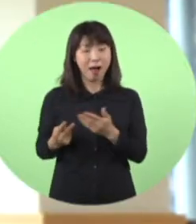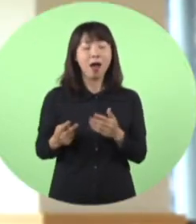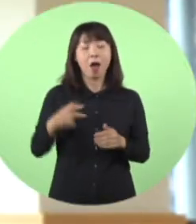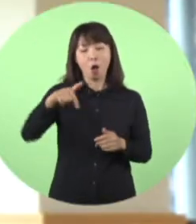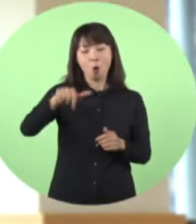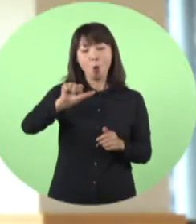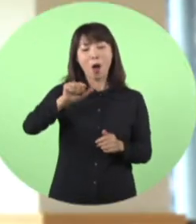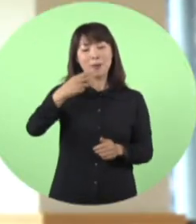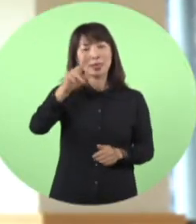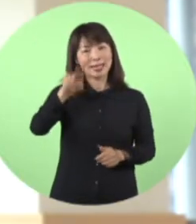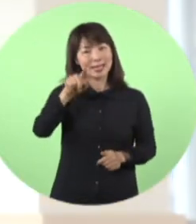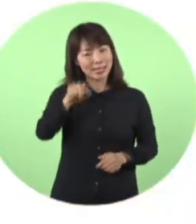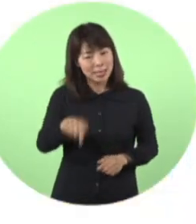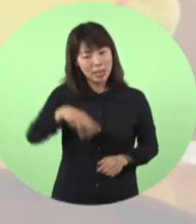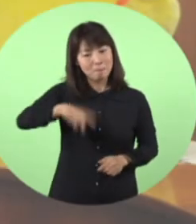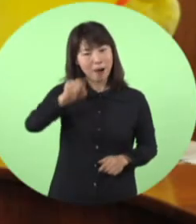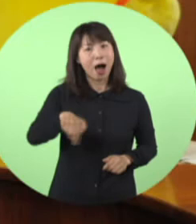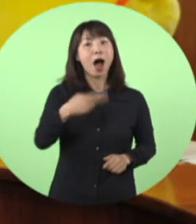者。